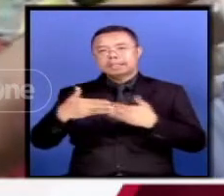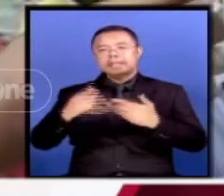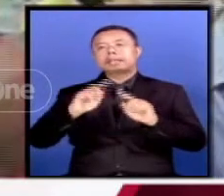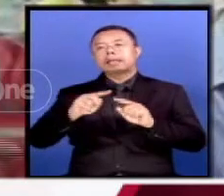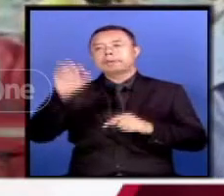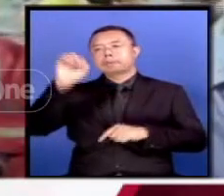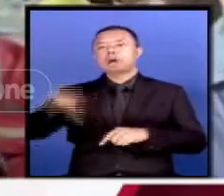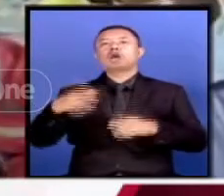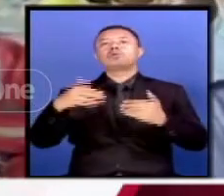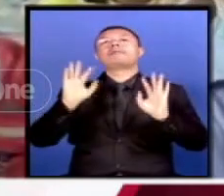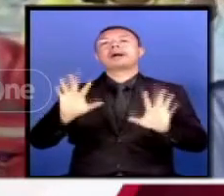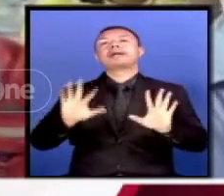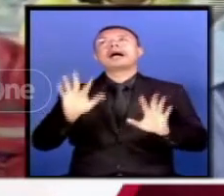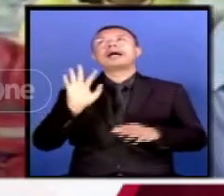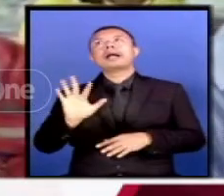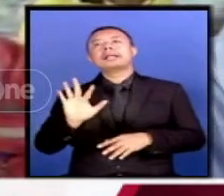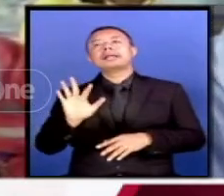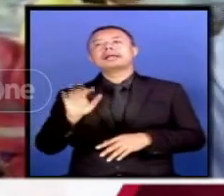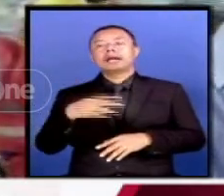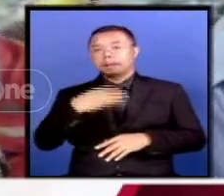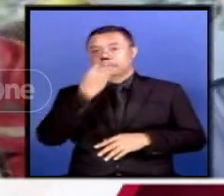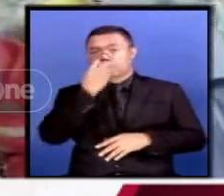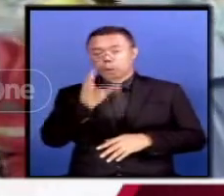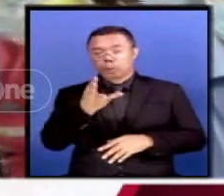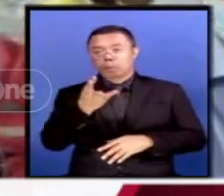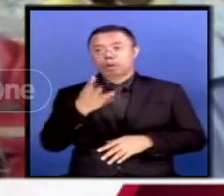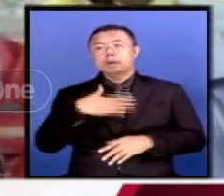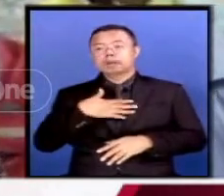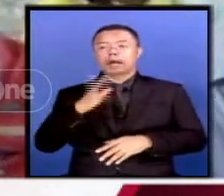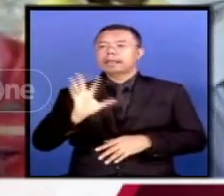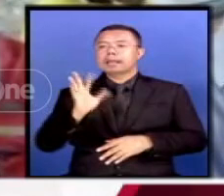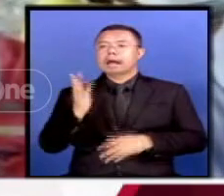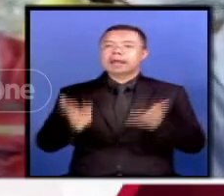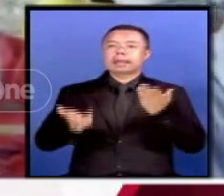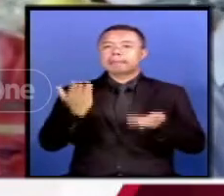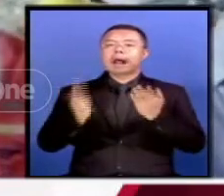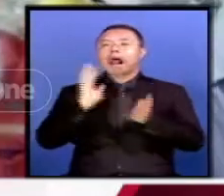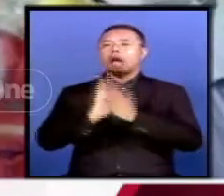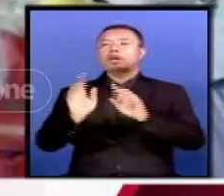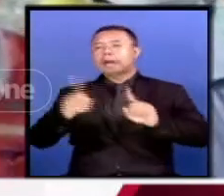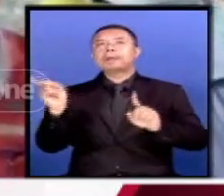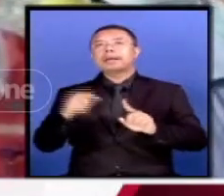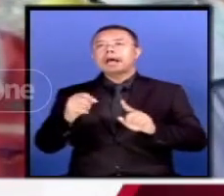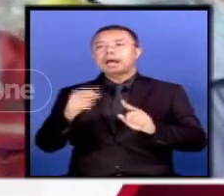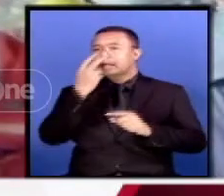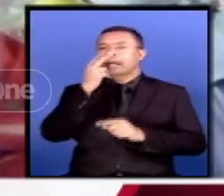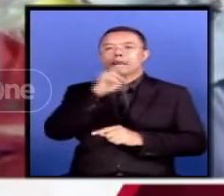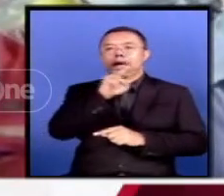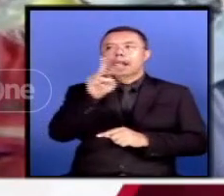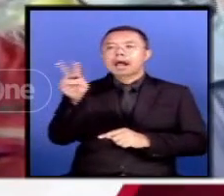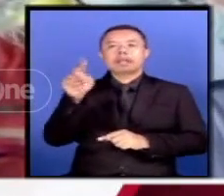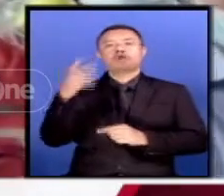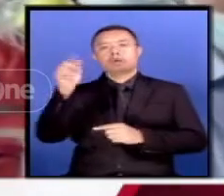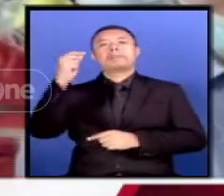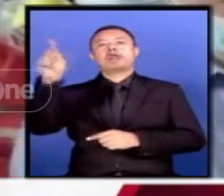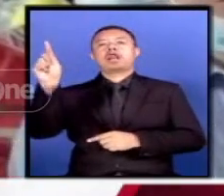limbahnya udah banyak. Arti indikasi yang apa yang disampaikan oleh, saya tidak nimbang secara langsung, tetapi dari visual ini yang memang